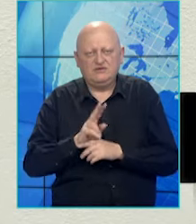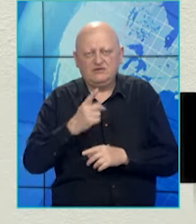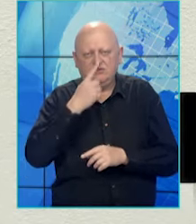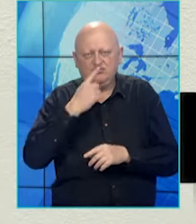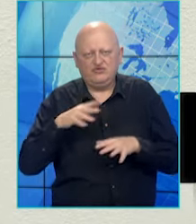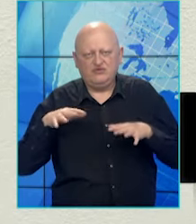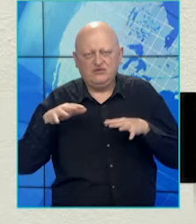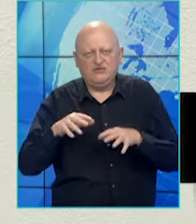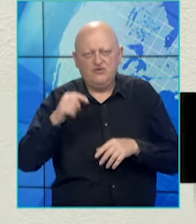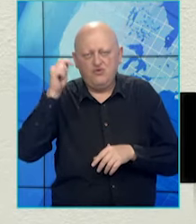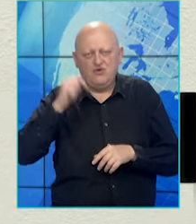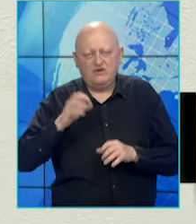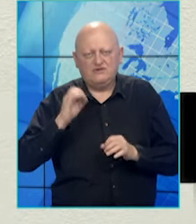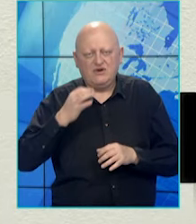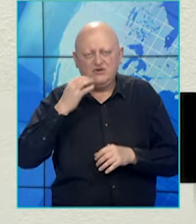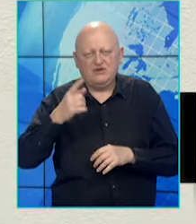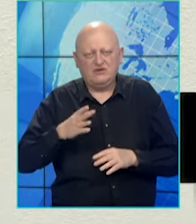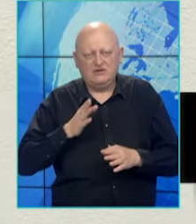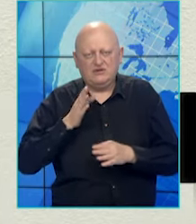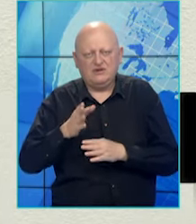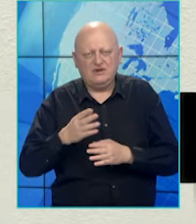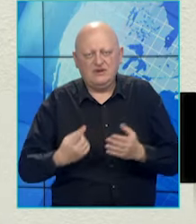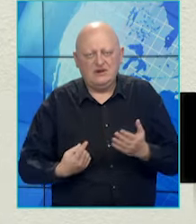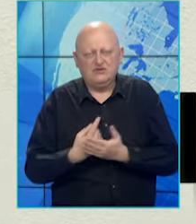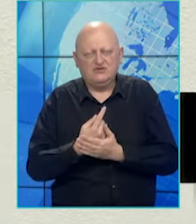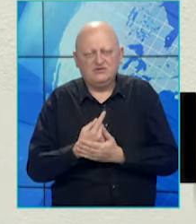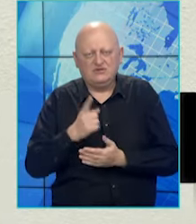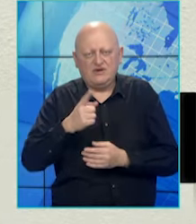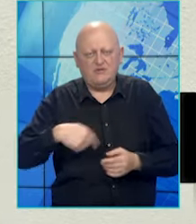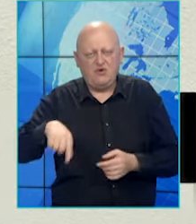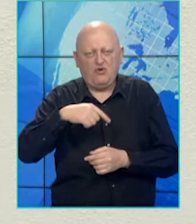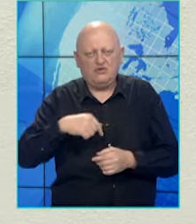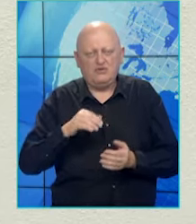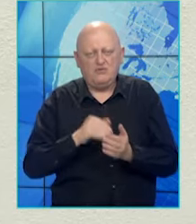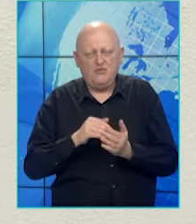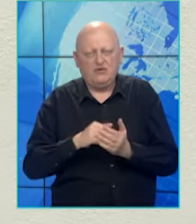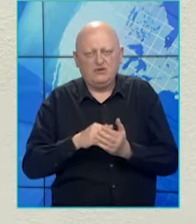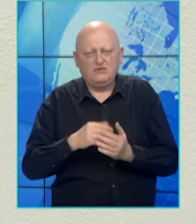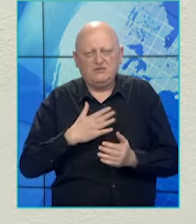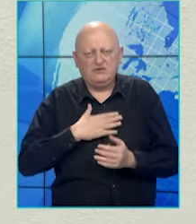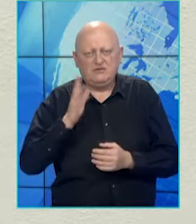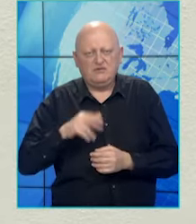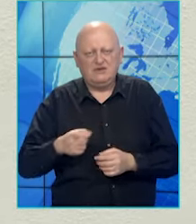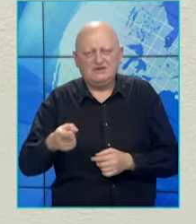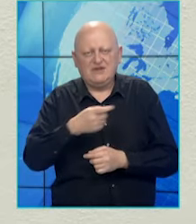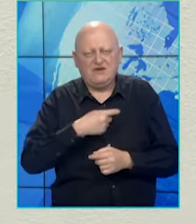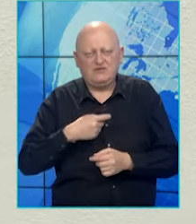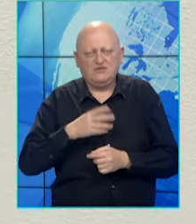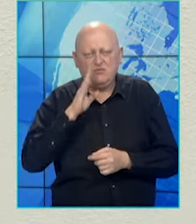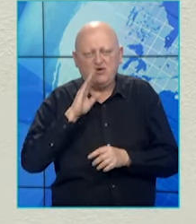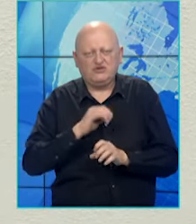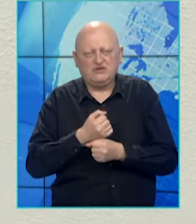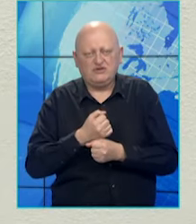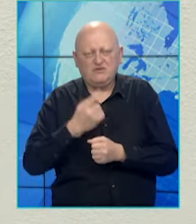ruskoj agresiji na Ukrajinu, svakog dana osjetimo njene direktne posljedice i u takvim okolnostima potrebno nam je da uz sebe imamo saveznike, a